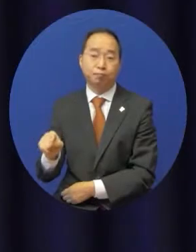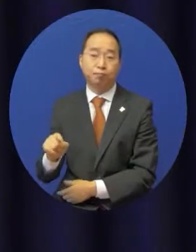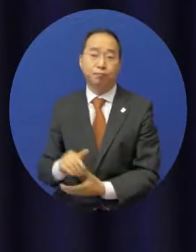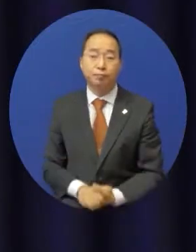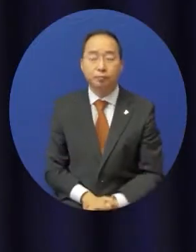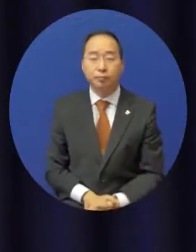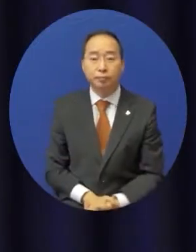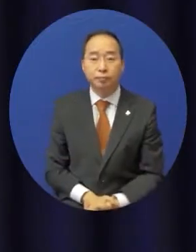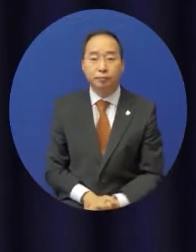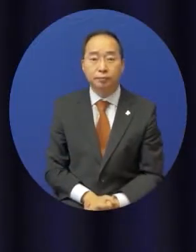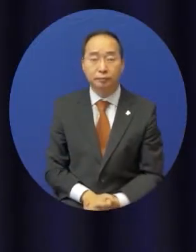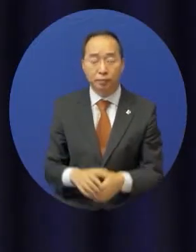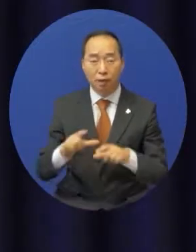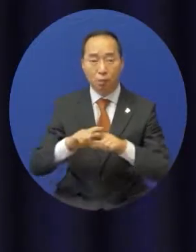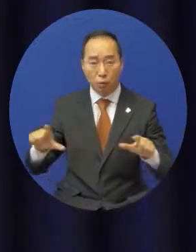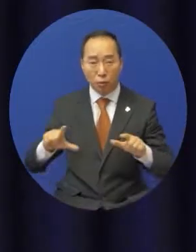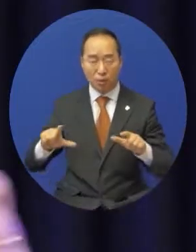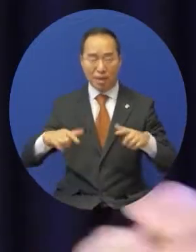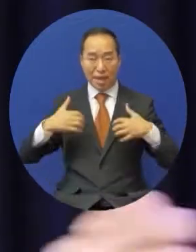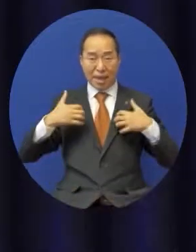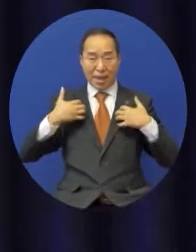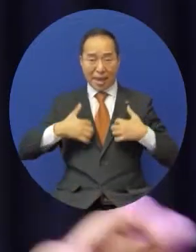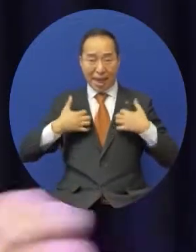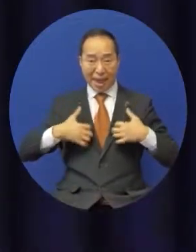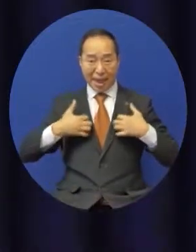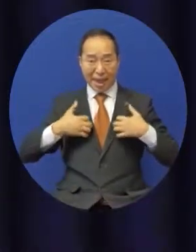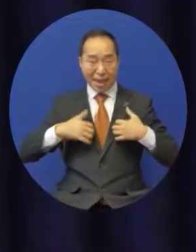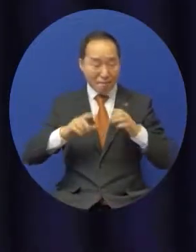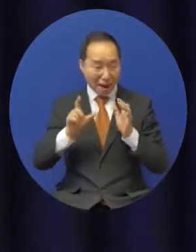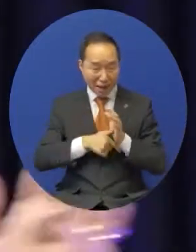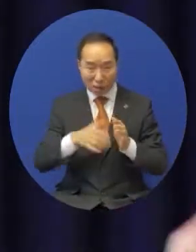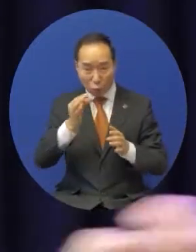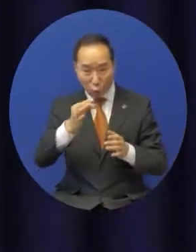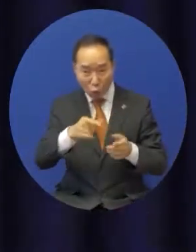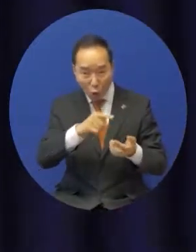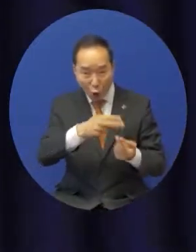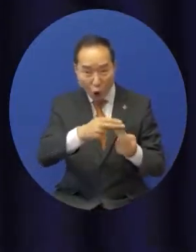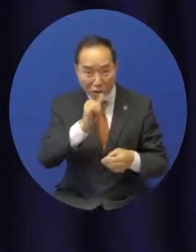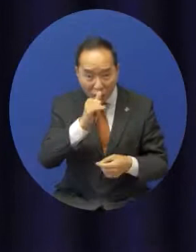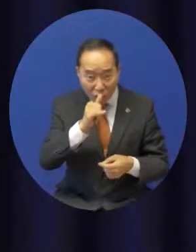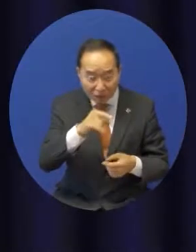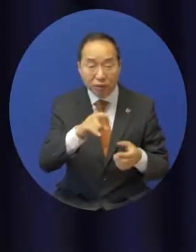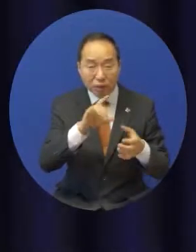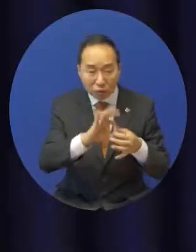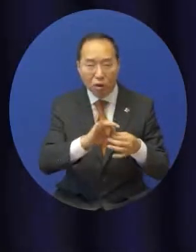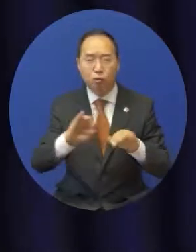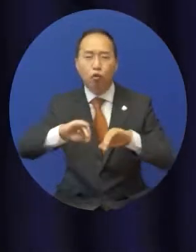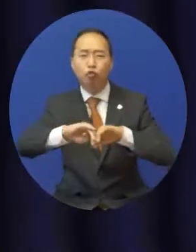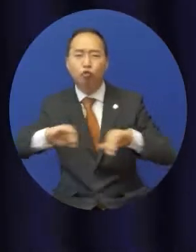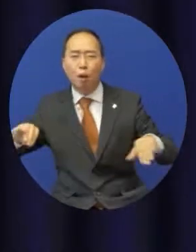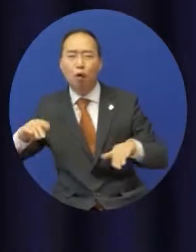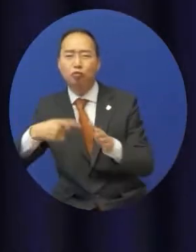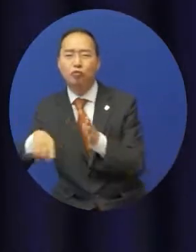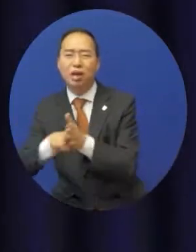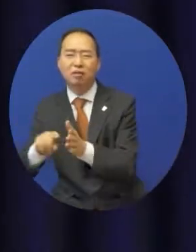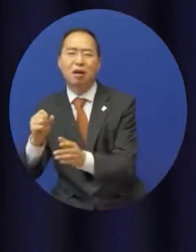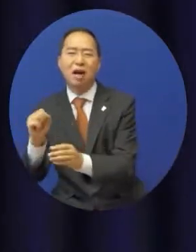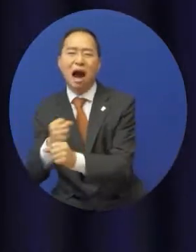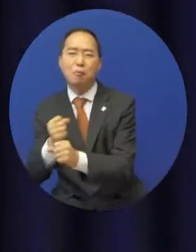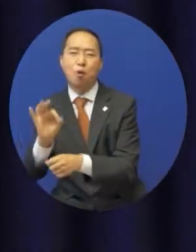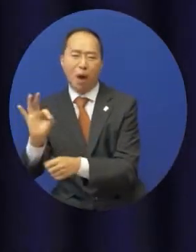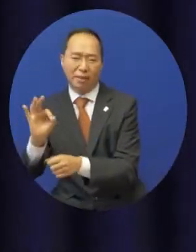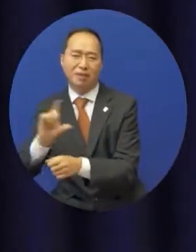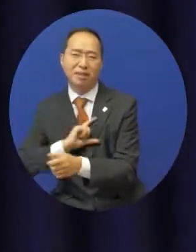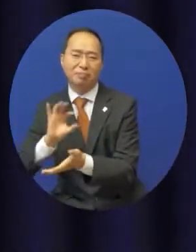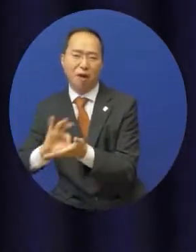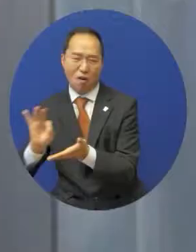그래서 보통 우리가 게임머니, 사이버머니라 그러잖아요. 그거랑 구분하기 위해서 암호화폐라는